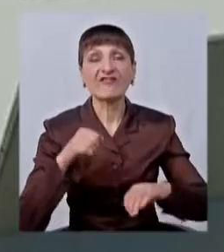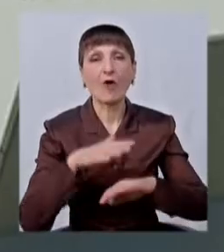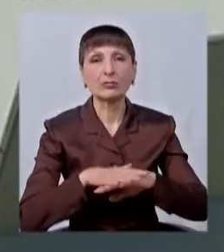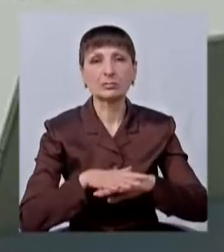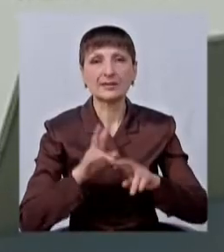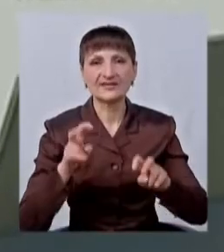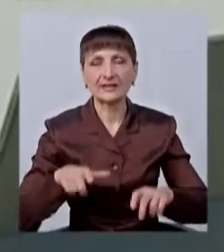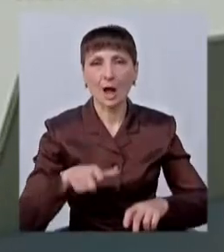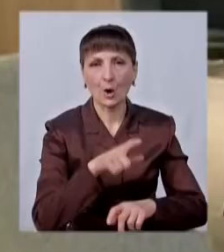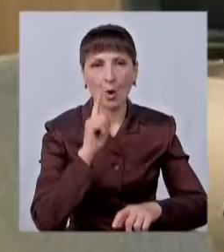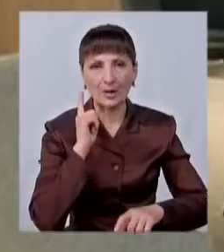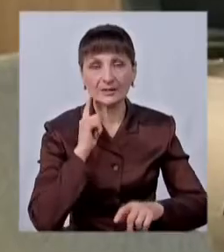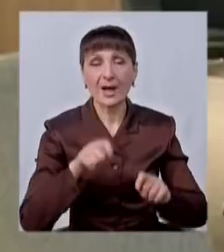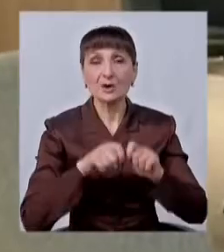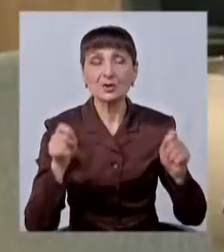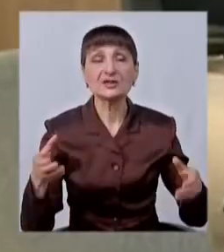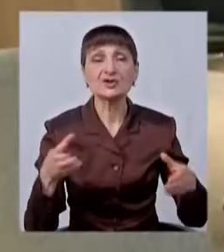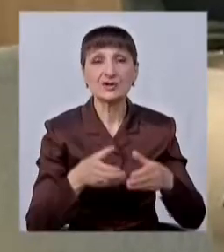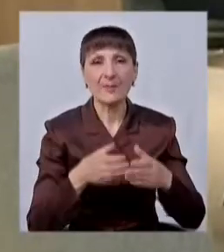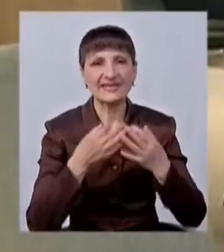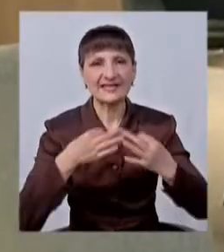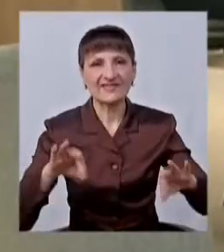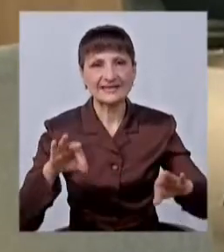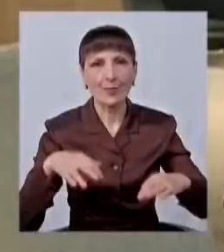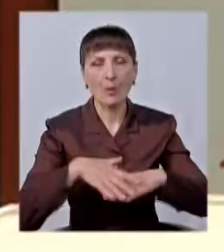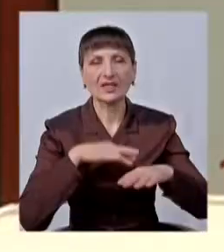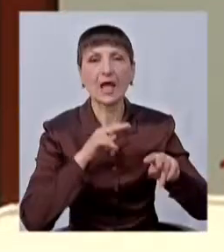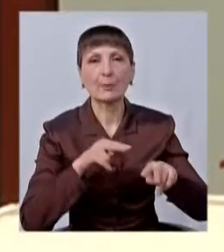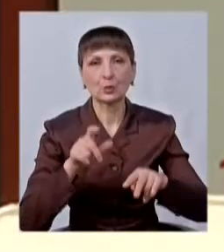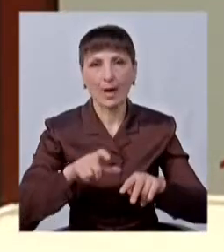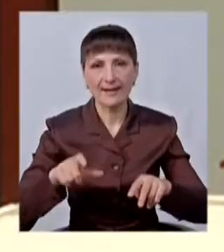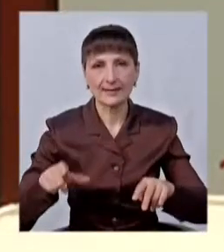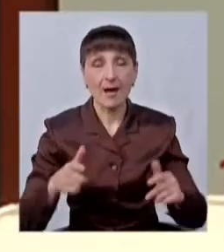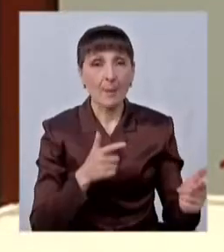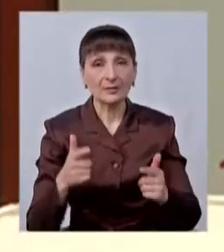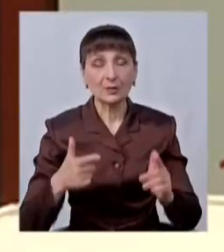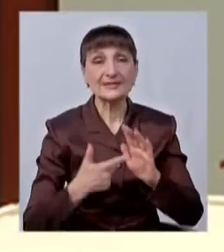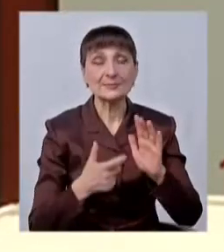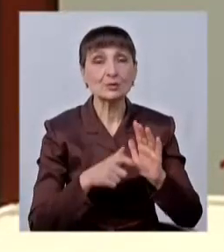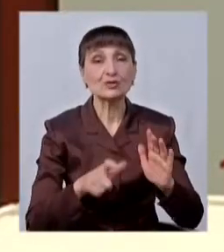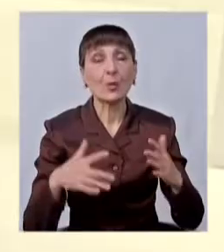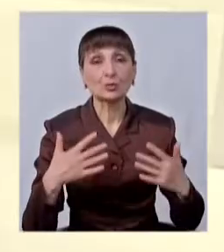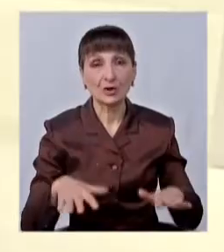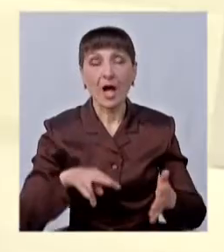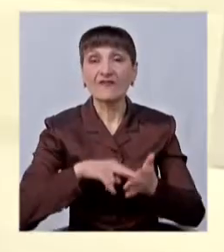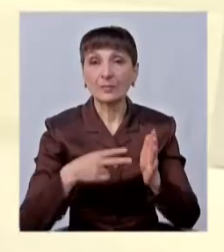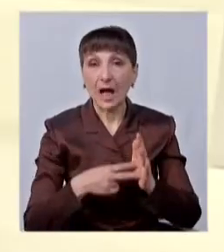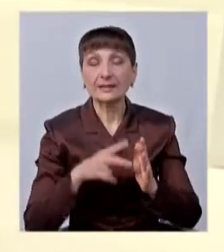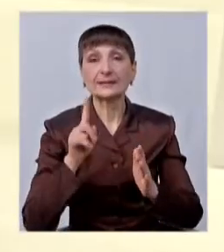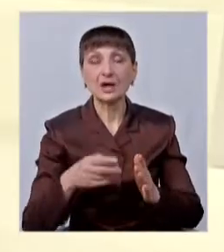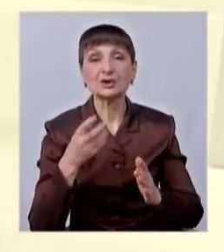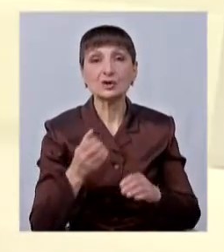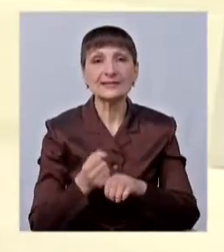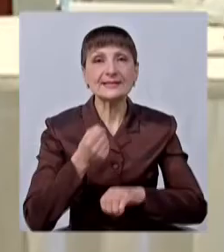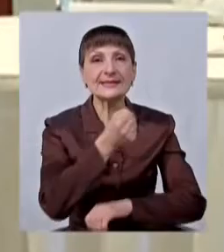«Дорогу молодым» создан штаб независимых общественных наблюдателей. На сегодня подготовлено порядка 700 человек. В планах организаторов